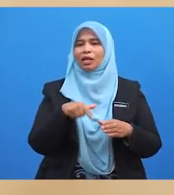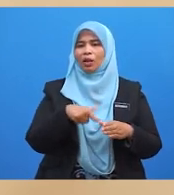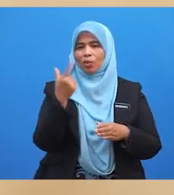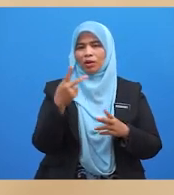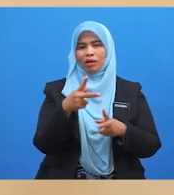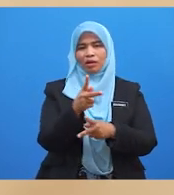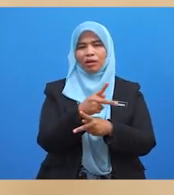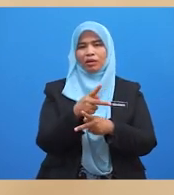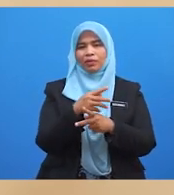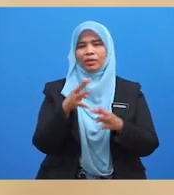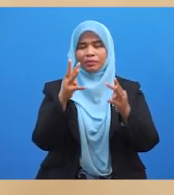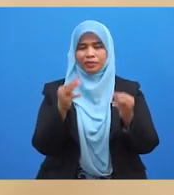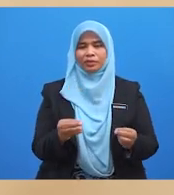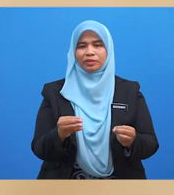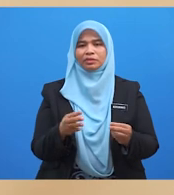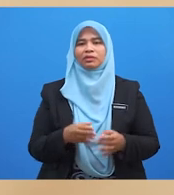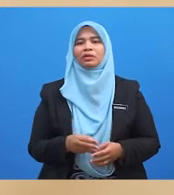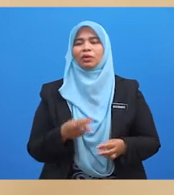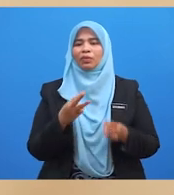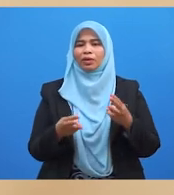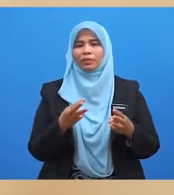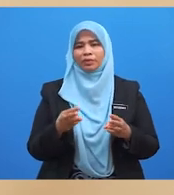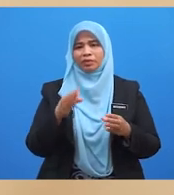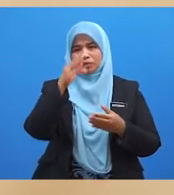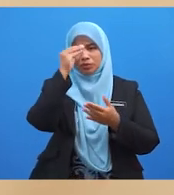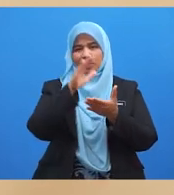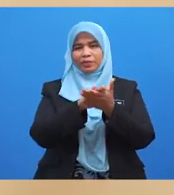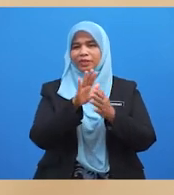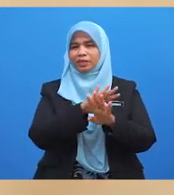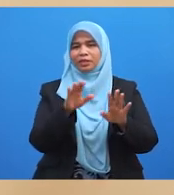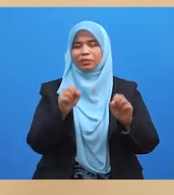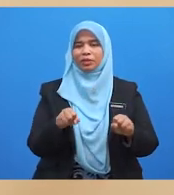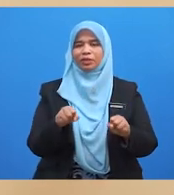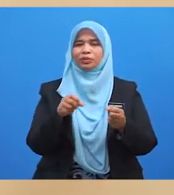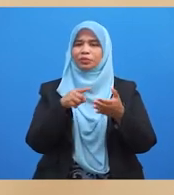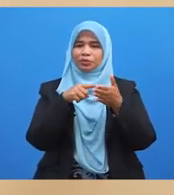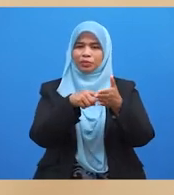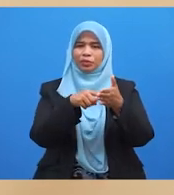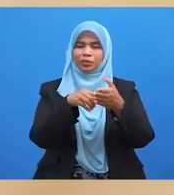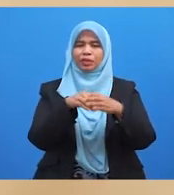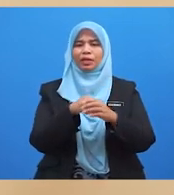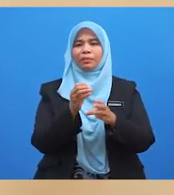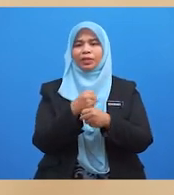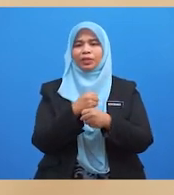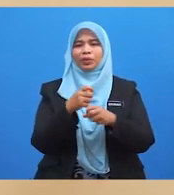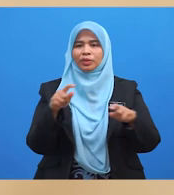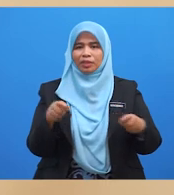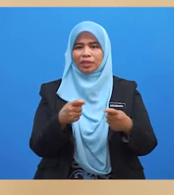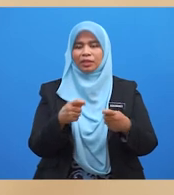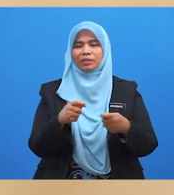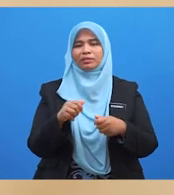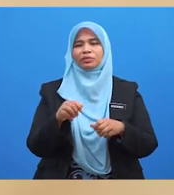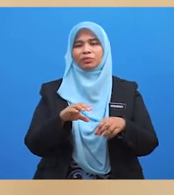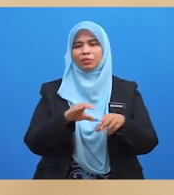manusia. Walau bagaimanapun, suami tidak boleh menzahirkan dalam bentuk tindakan agar tidak